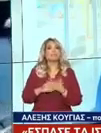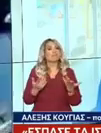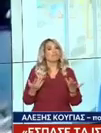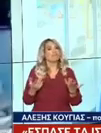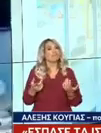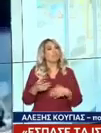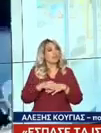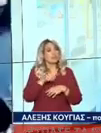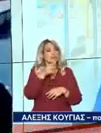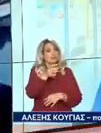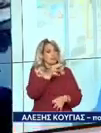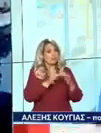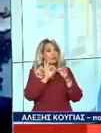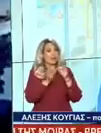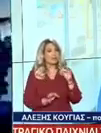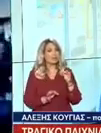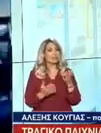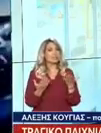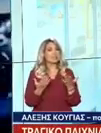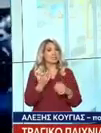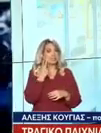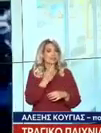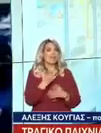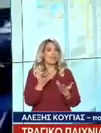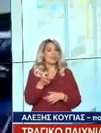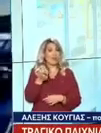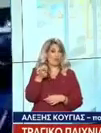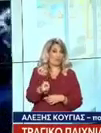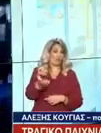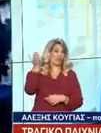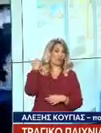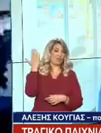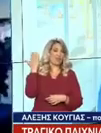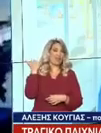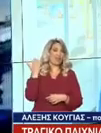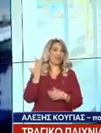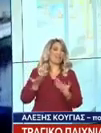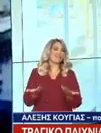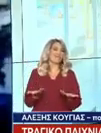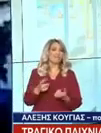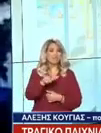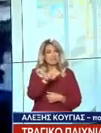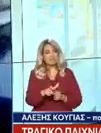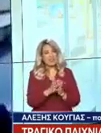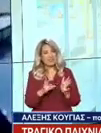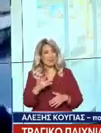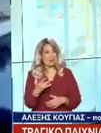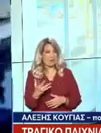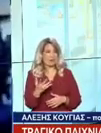Περιγράφεται, κύριε Κούγια, το χαρακτήρα που τον άνθρωπο όπως τον ζήσατε, αλλά το έγκλημα που είχε κάνει ήταν φρικτό, γιατί ήταν 17 χρονών το κορίτσι, ήταν